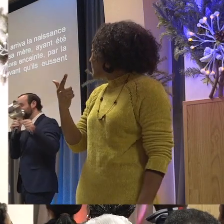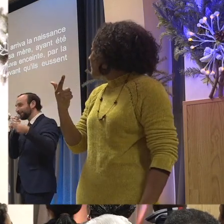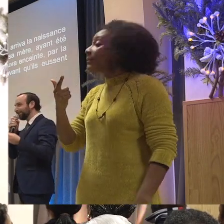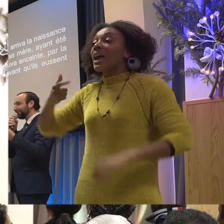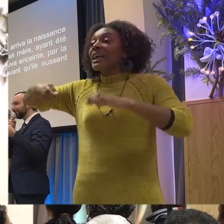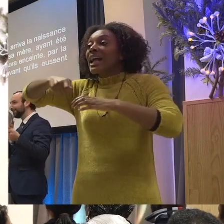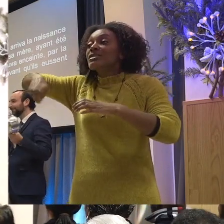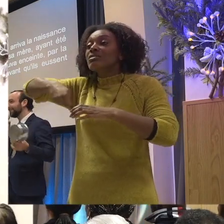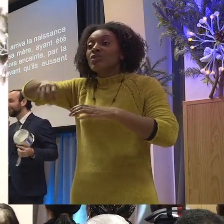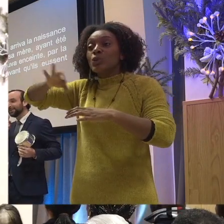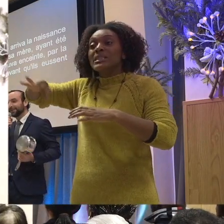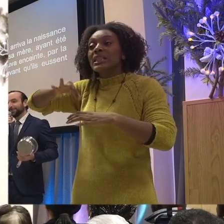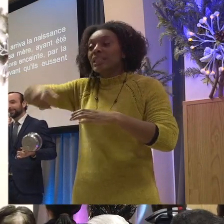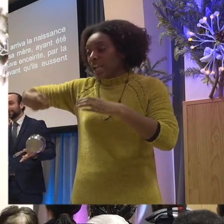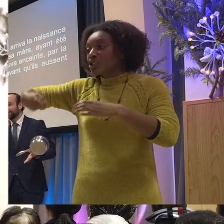Une casserole.